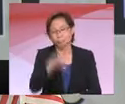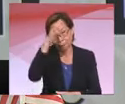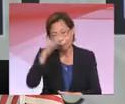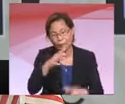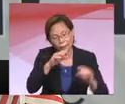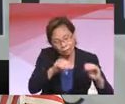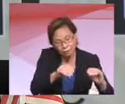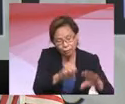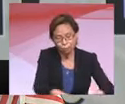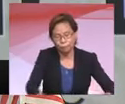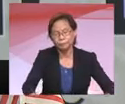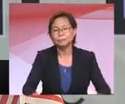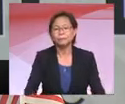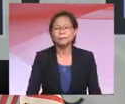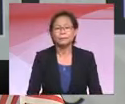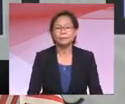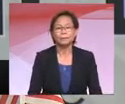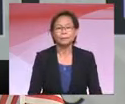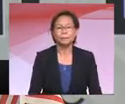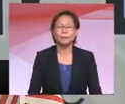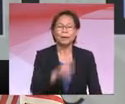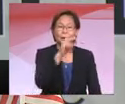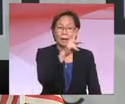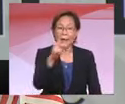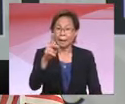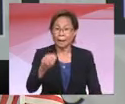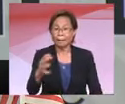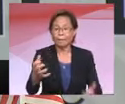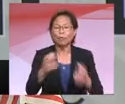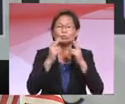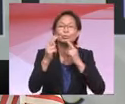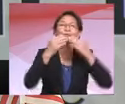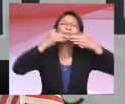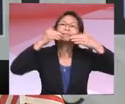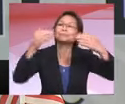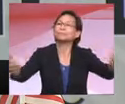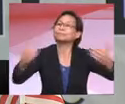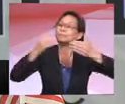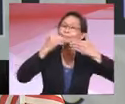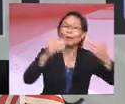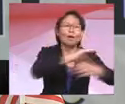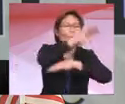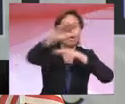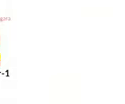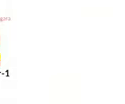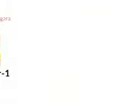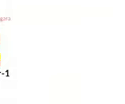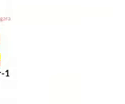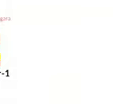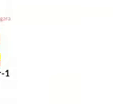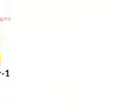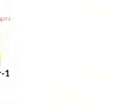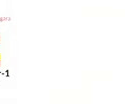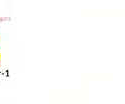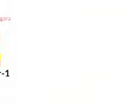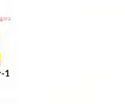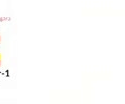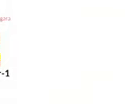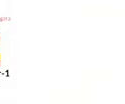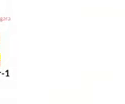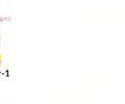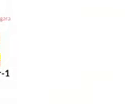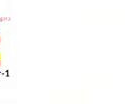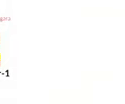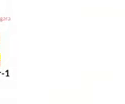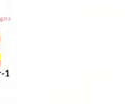Seterusnya, Kementerian Kesihatan ingin mengucapkan terima kasih kepada semua petugas barisan hadapan dan